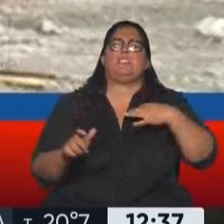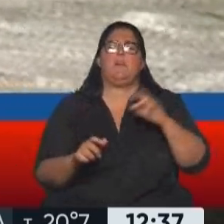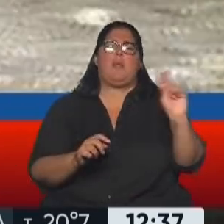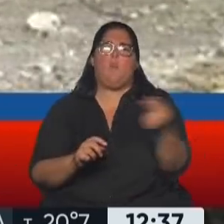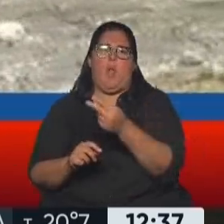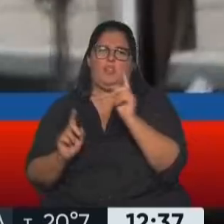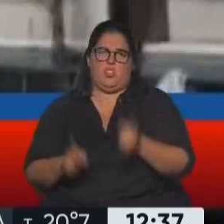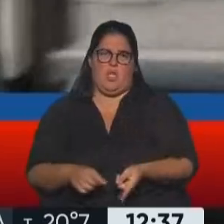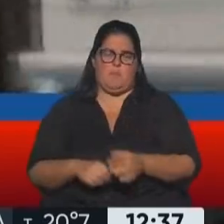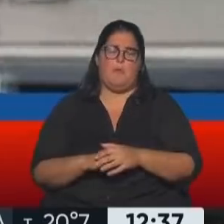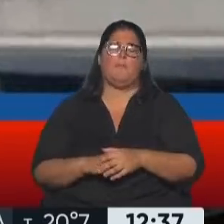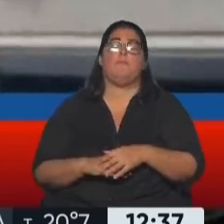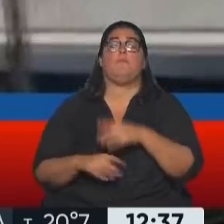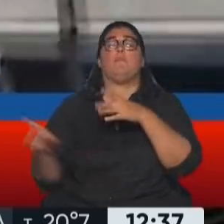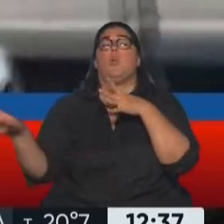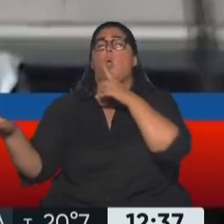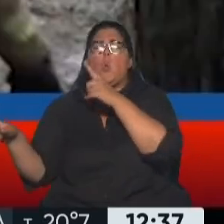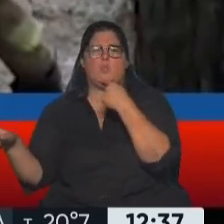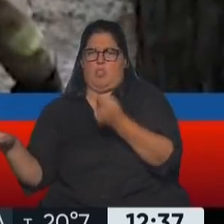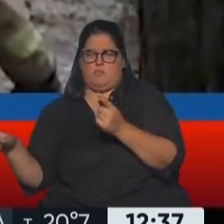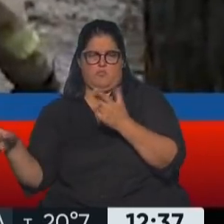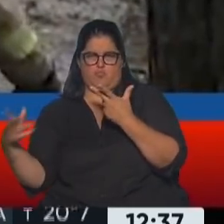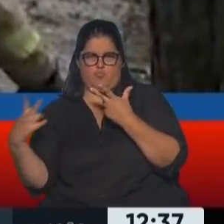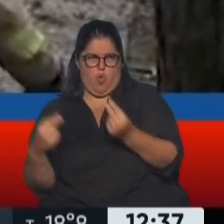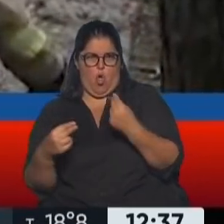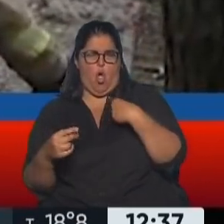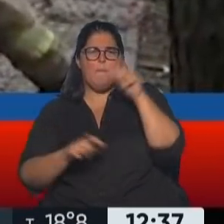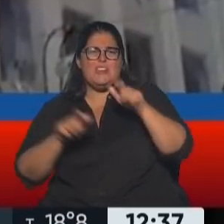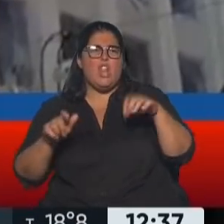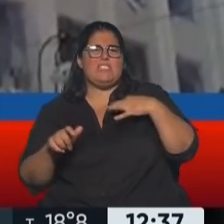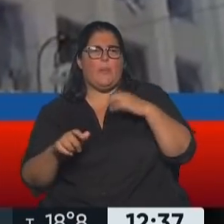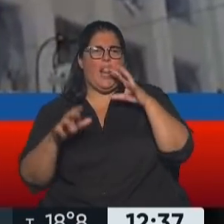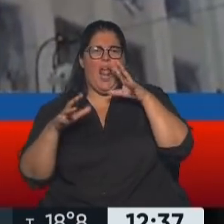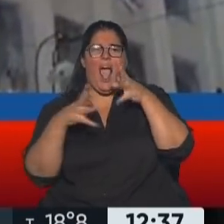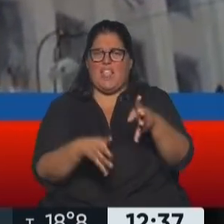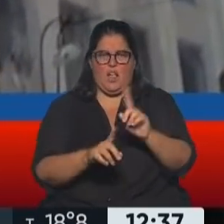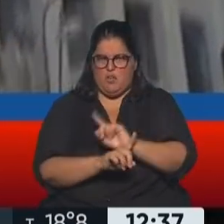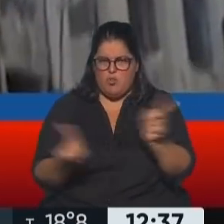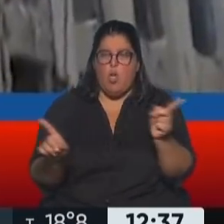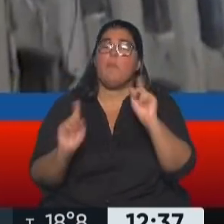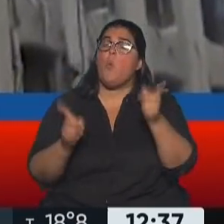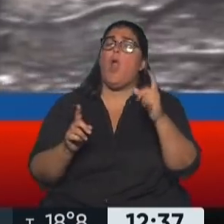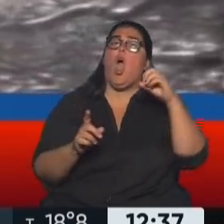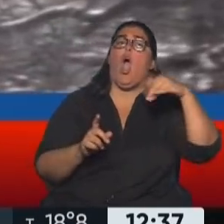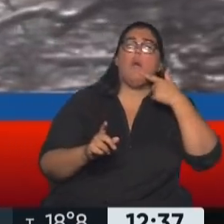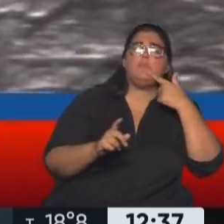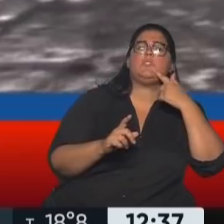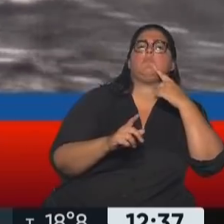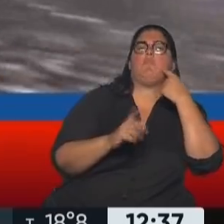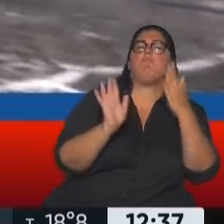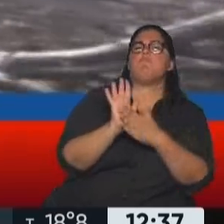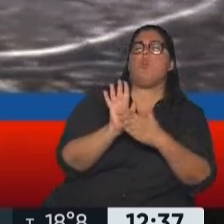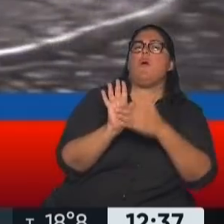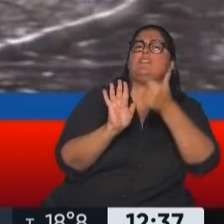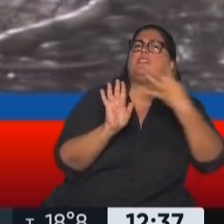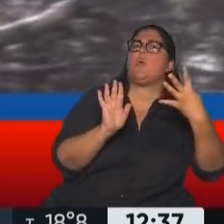bajas. Aunque Rusia niega que ataque instalaciones civiles, la Organización Mundial de la Salud acreditó al menos 64 centros